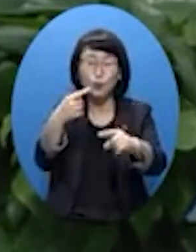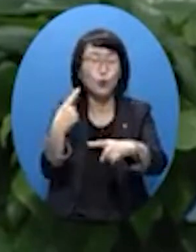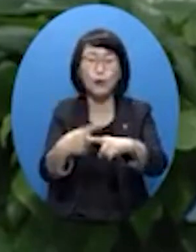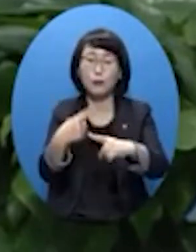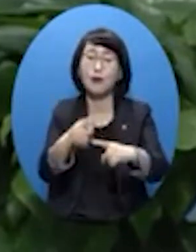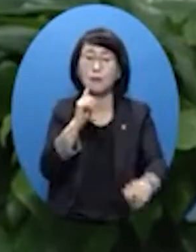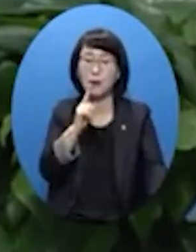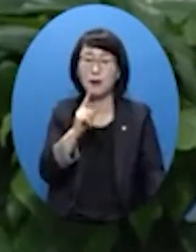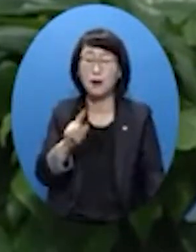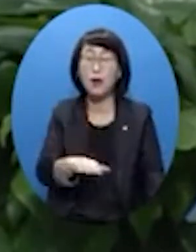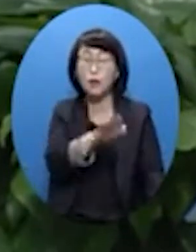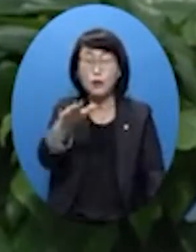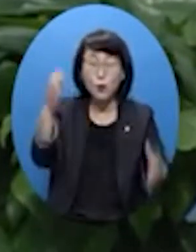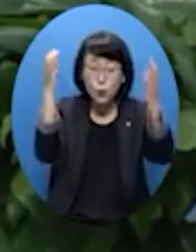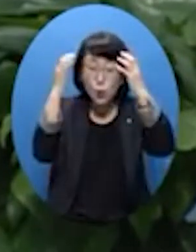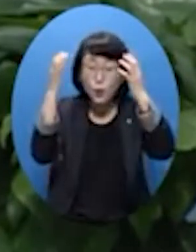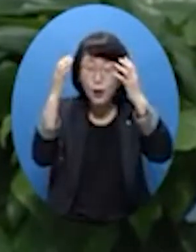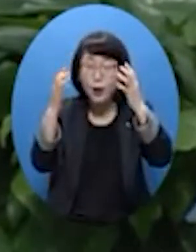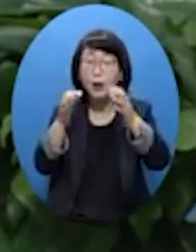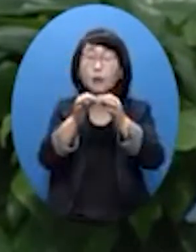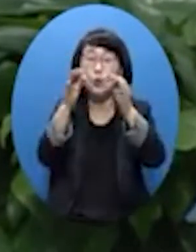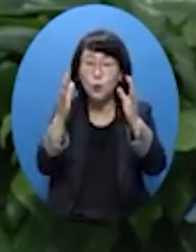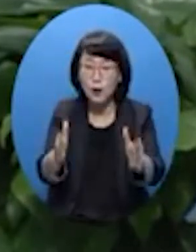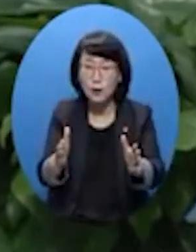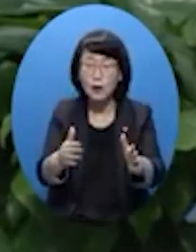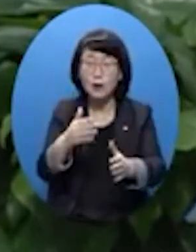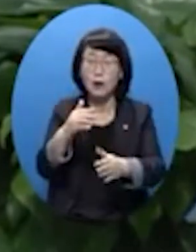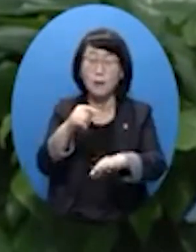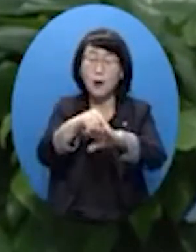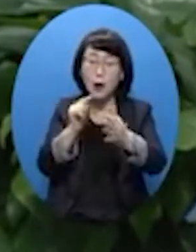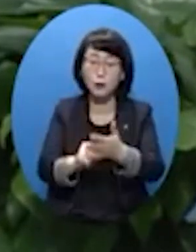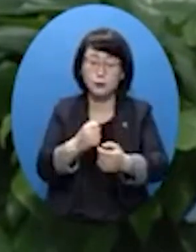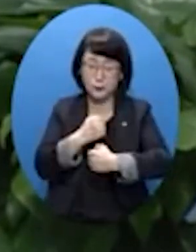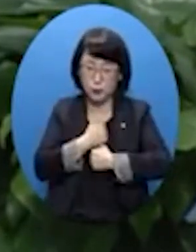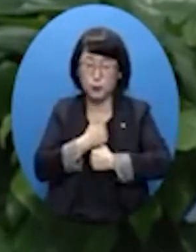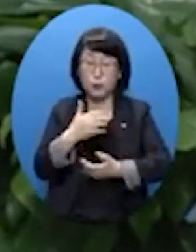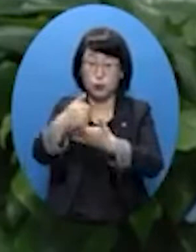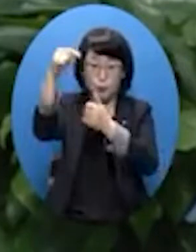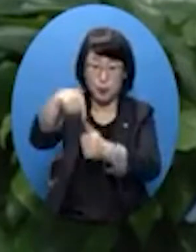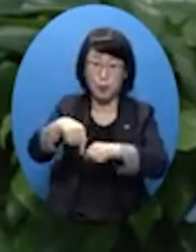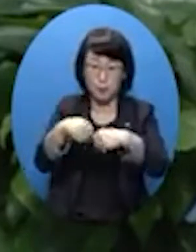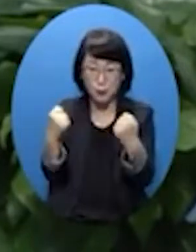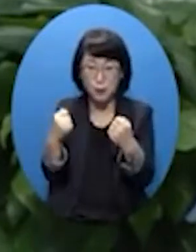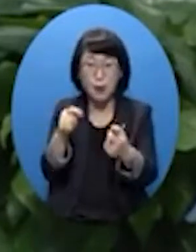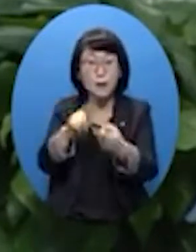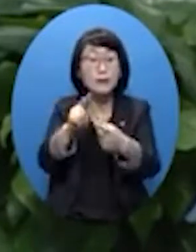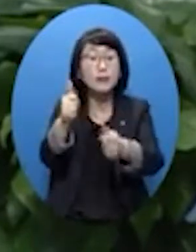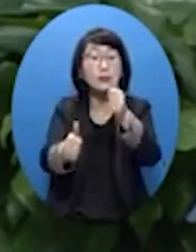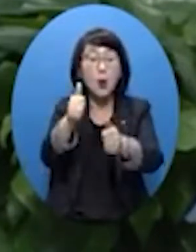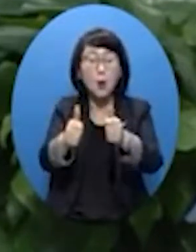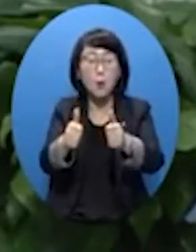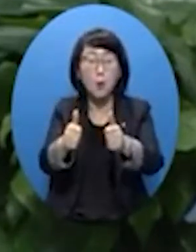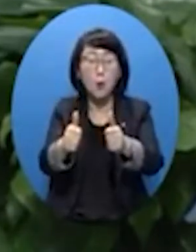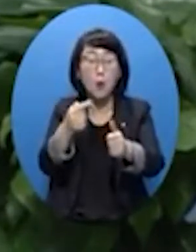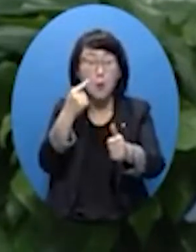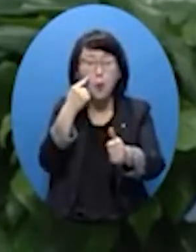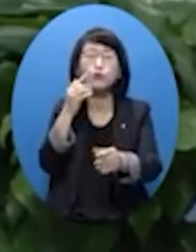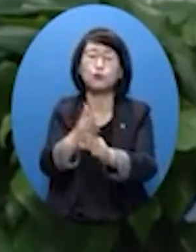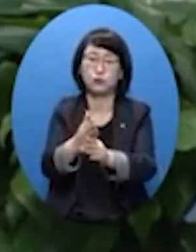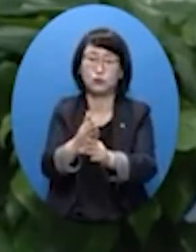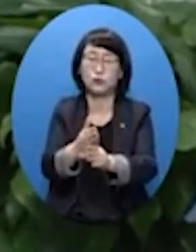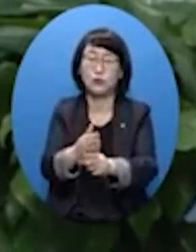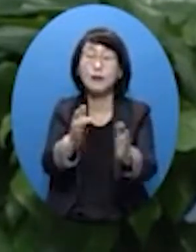광야 깨를 간 동안에 하나님께서 우리가 마음을 지키고 어 죄 뜻을 지켜야 하는지 우리를 시험 하십니다 예수께서도